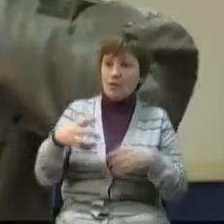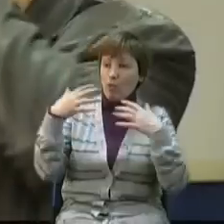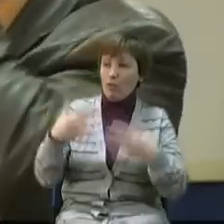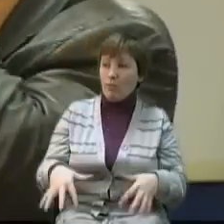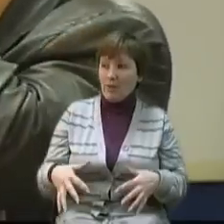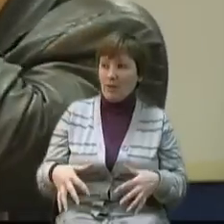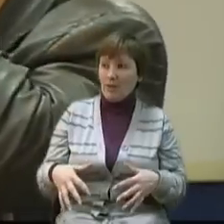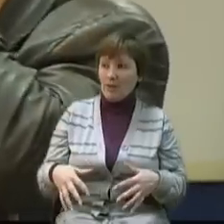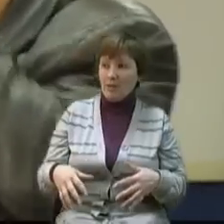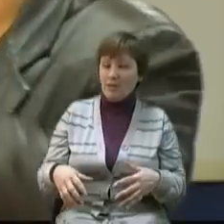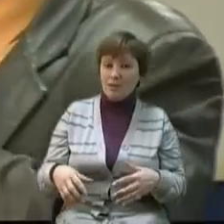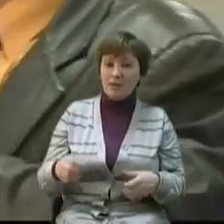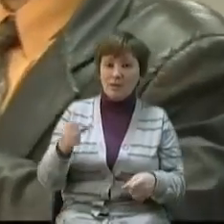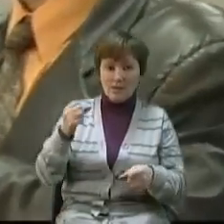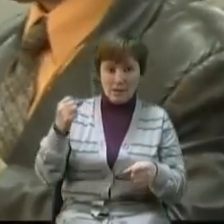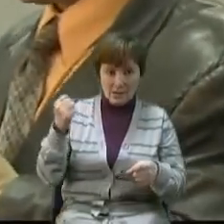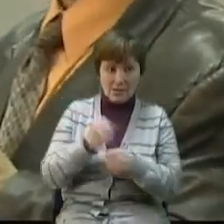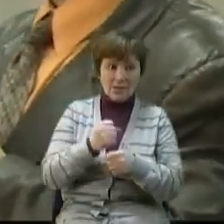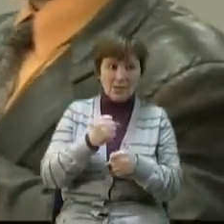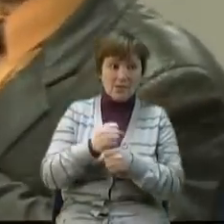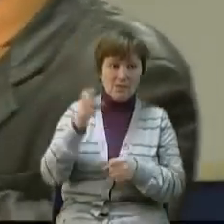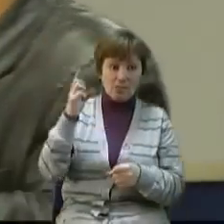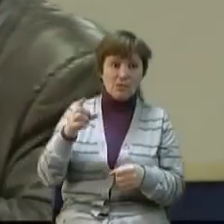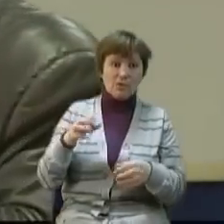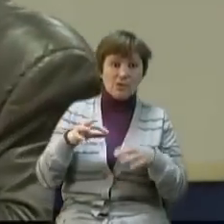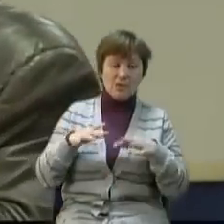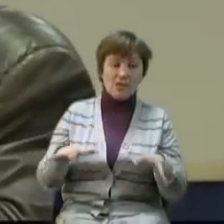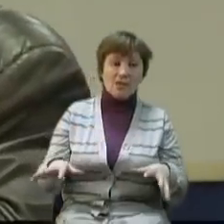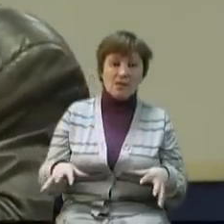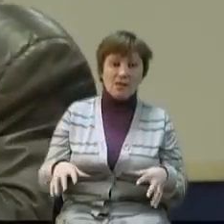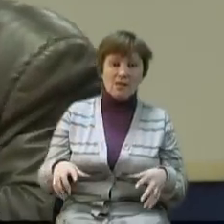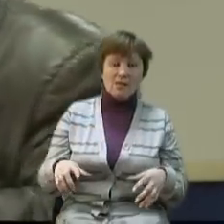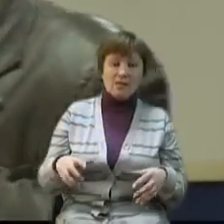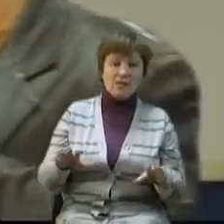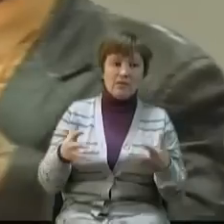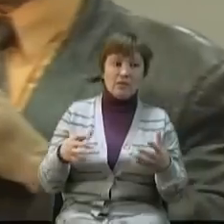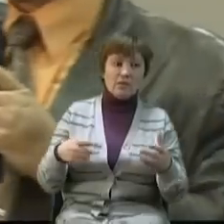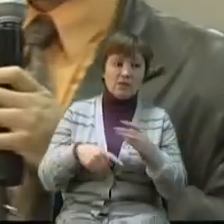начинаю понимать, спасен,